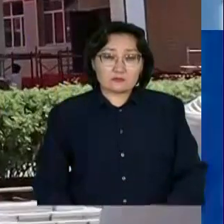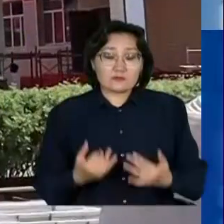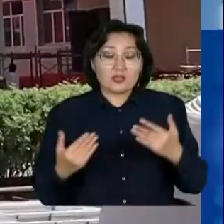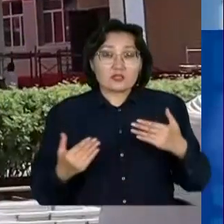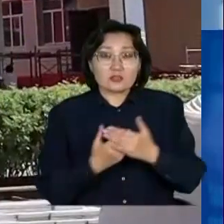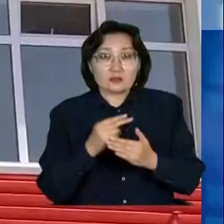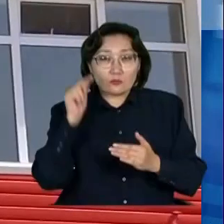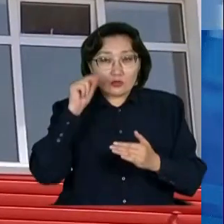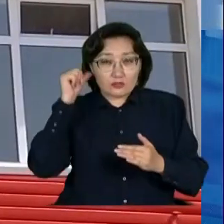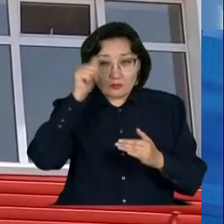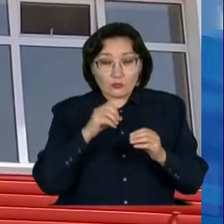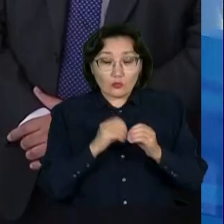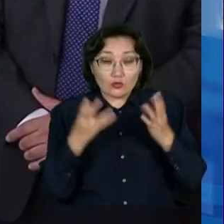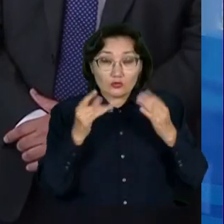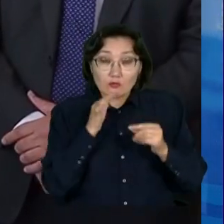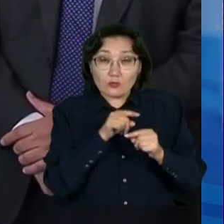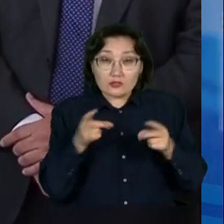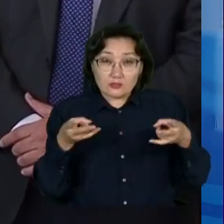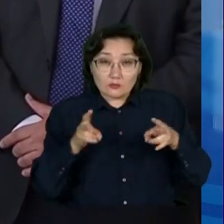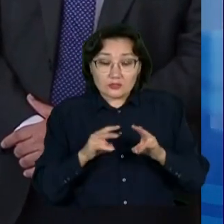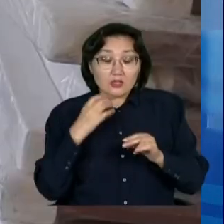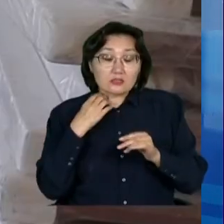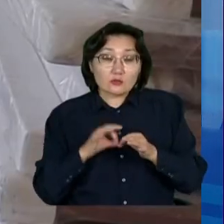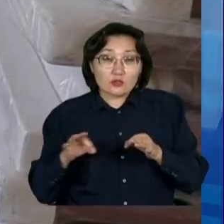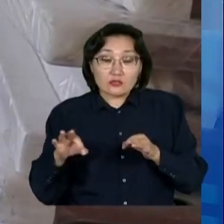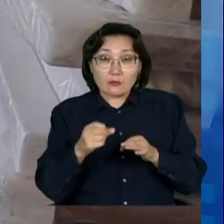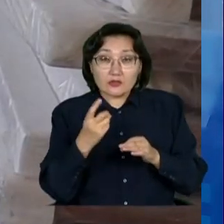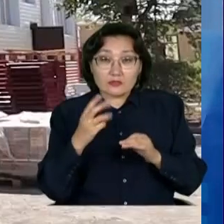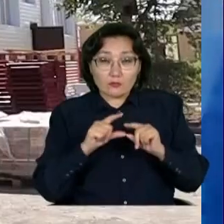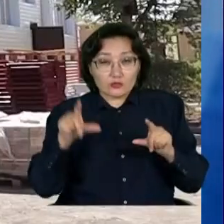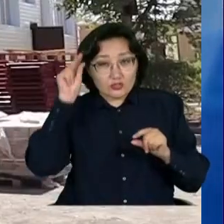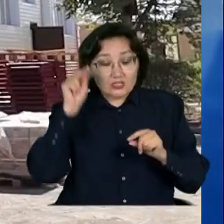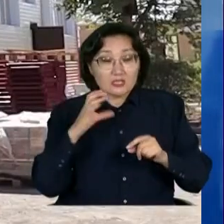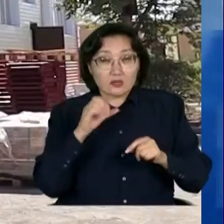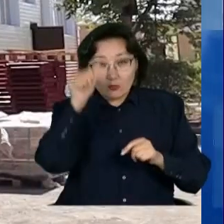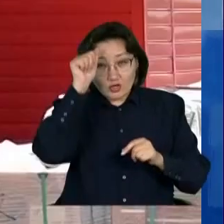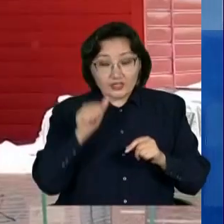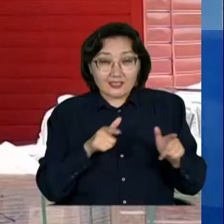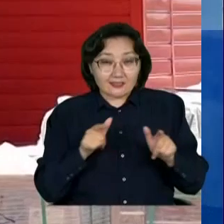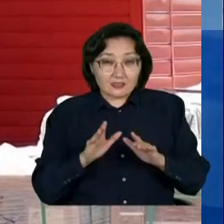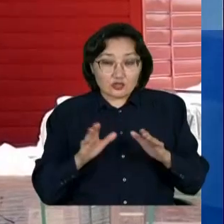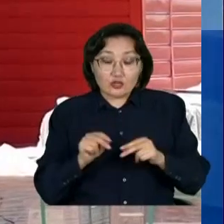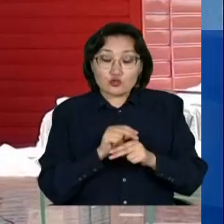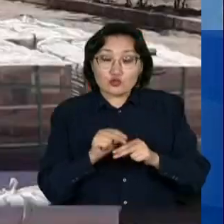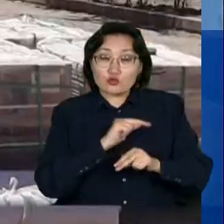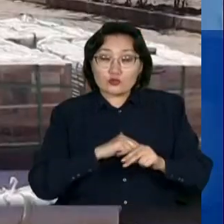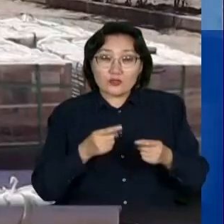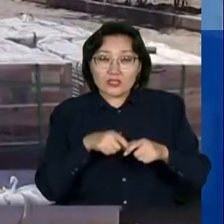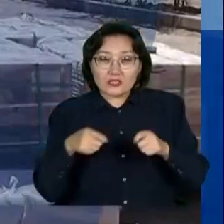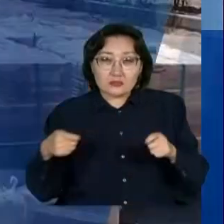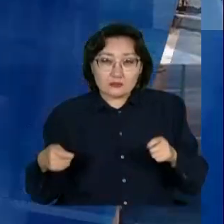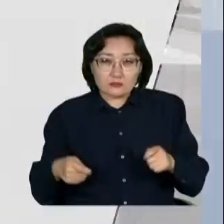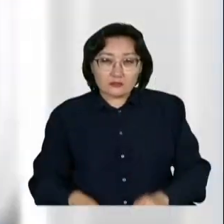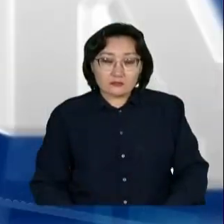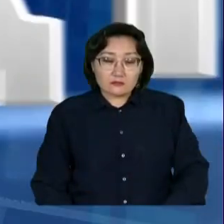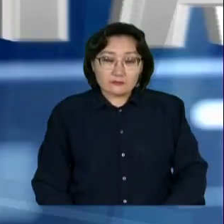Жаңа оқу жылына 10 күн қалды. Алайда Қызылорда облысындағы бір қатар мектеп қыркүйекке дайын емес. Жөнде жұмыстары неге бітпеген?